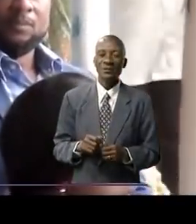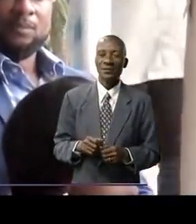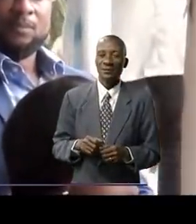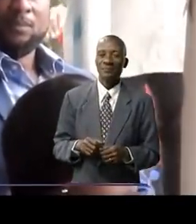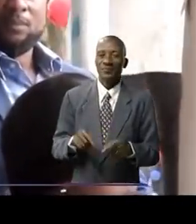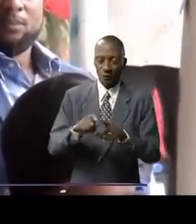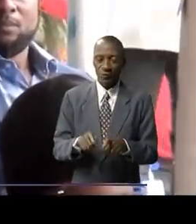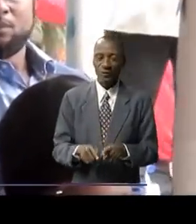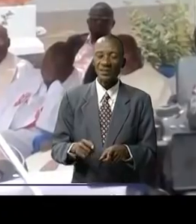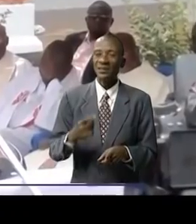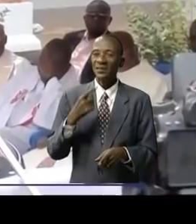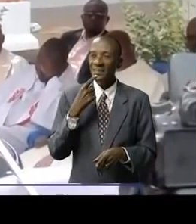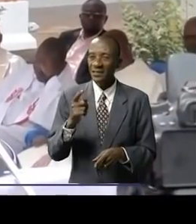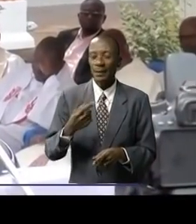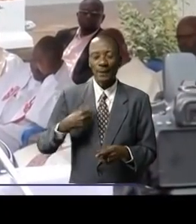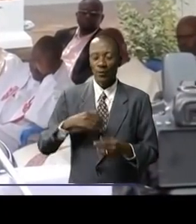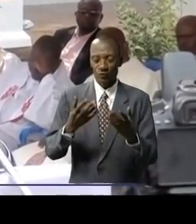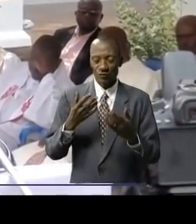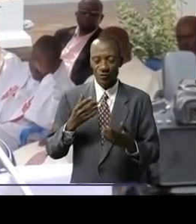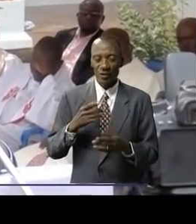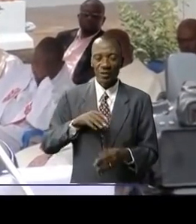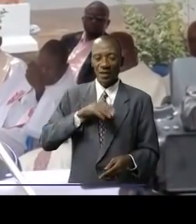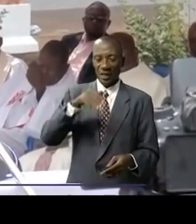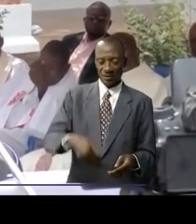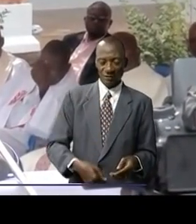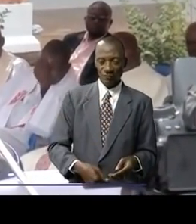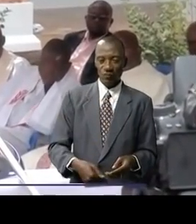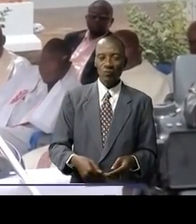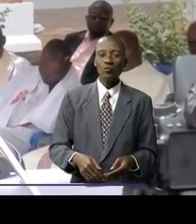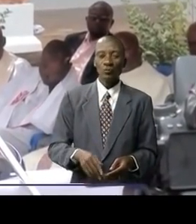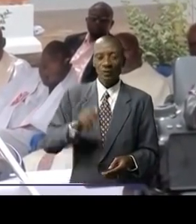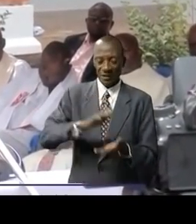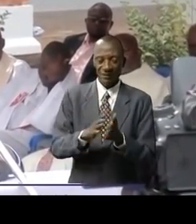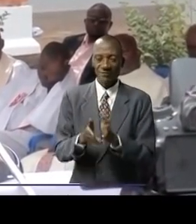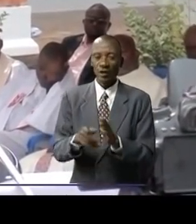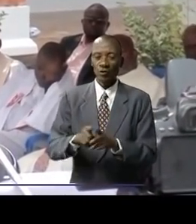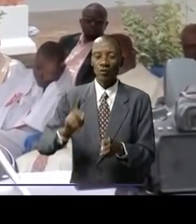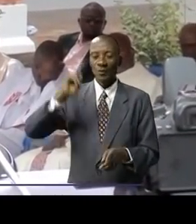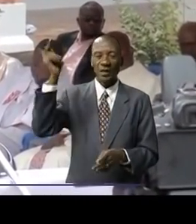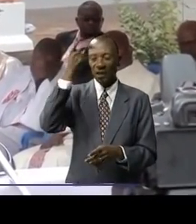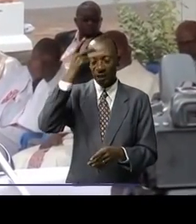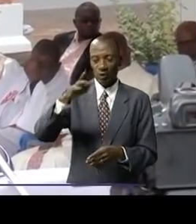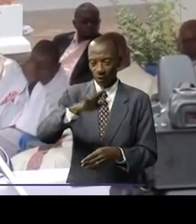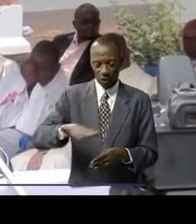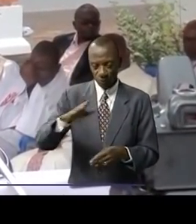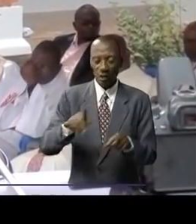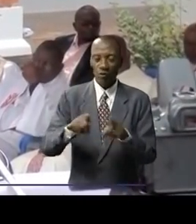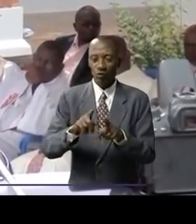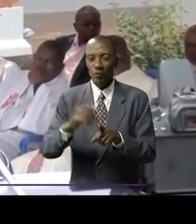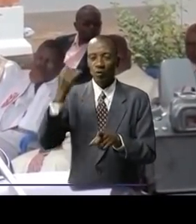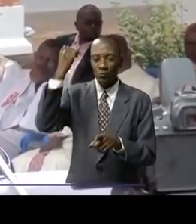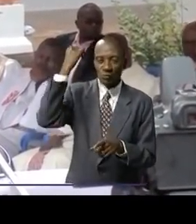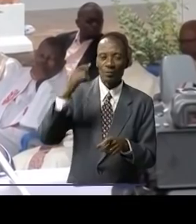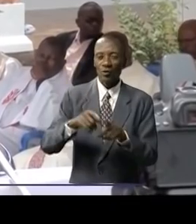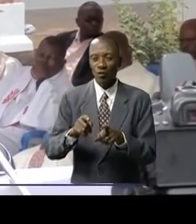de 5 décennies d'oubli, et c'est grâce à la clairvoyance de son Excellence Félix Antoine Tshisekedi Tshilombo, chef de l'État